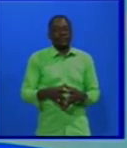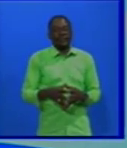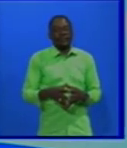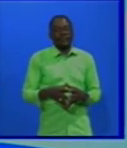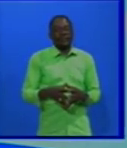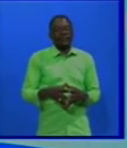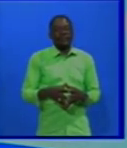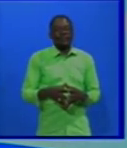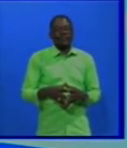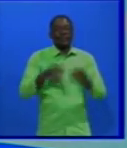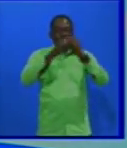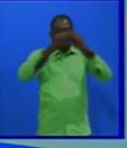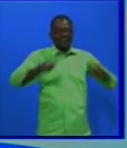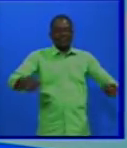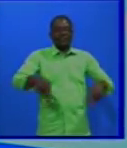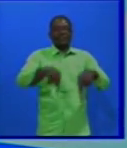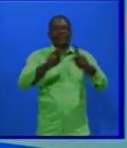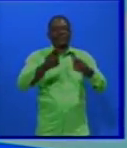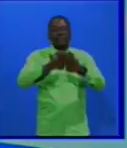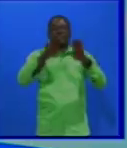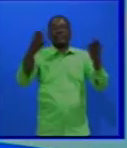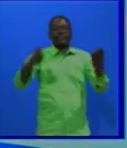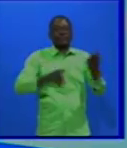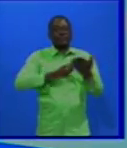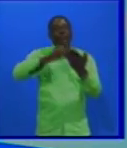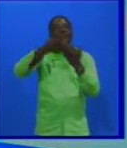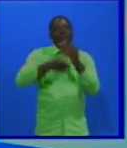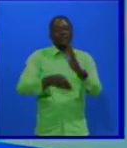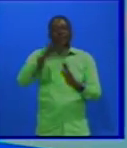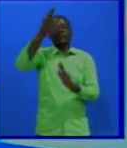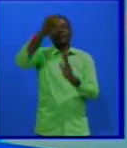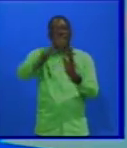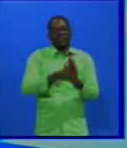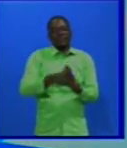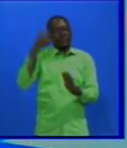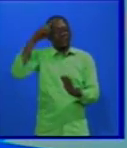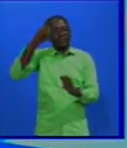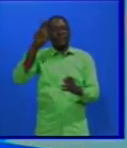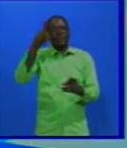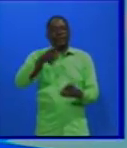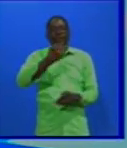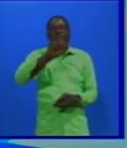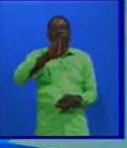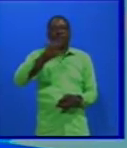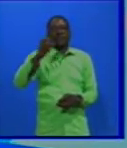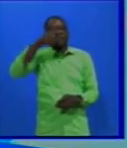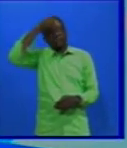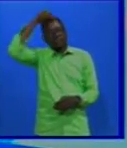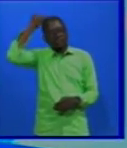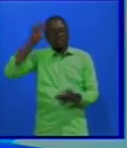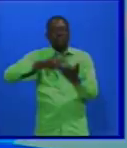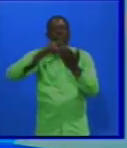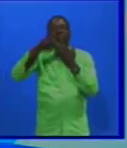C'est un atelier qui permet de lancer le programme de développement durable des exploitations pastorales du Sahel. Ce programme, financé par la